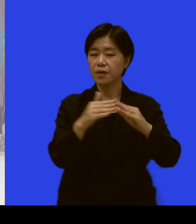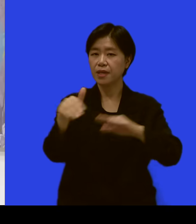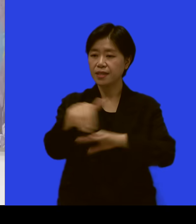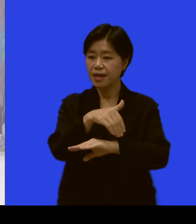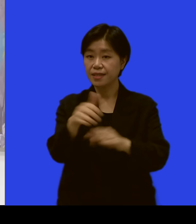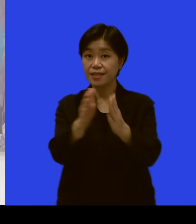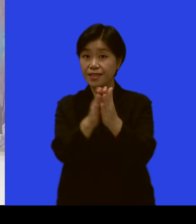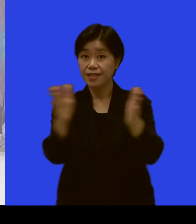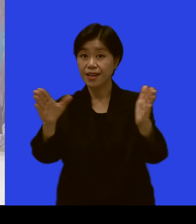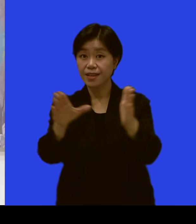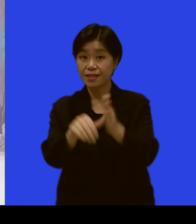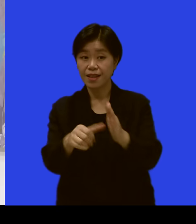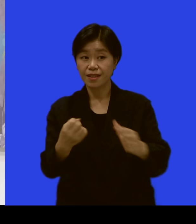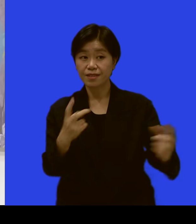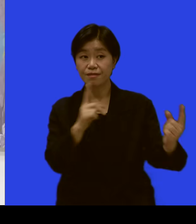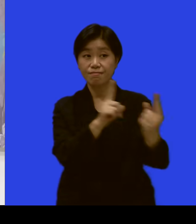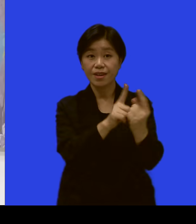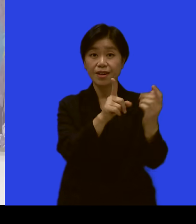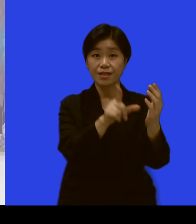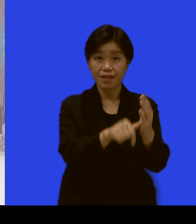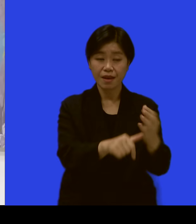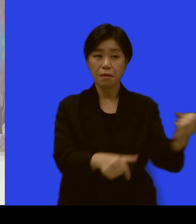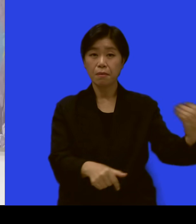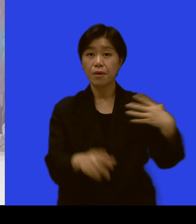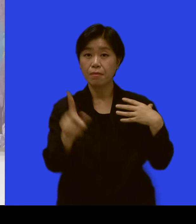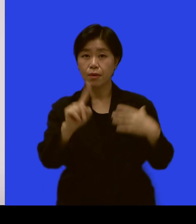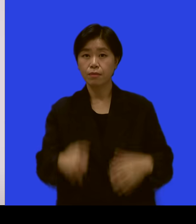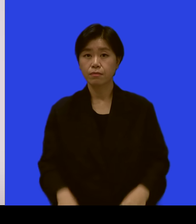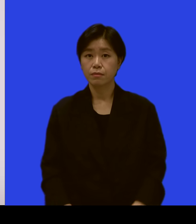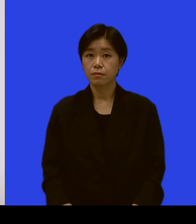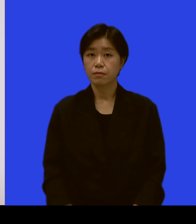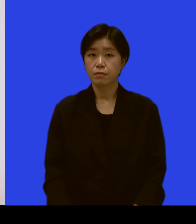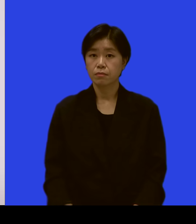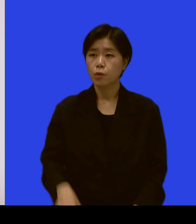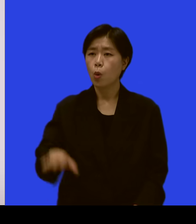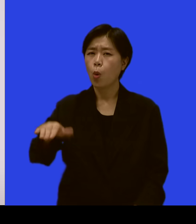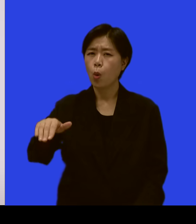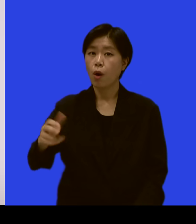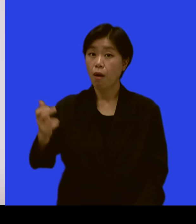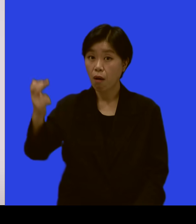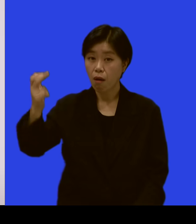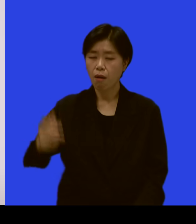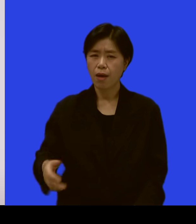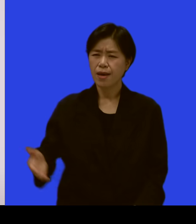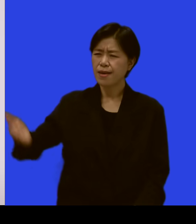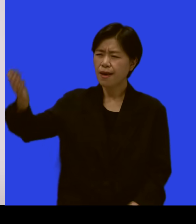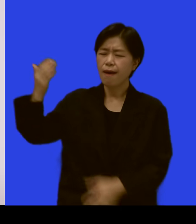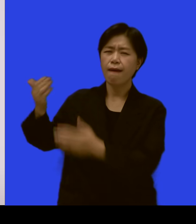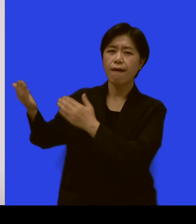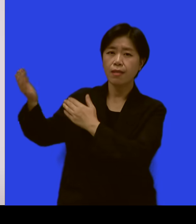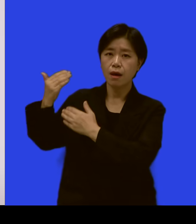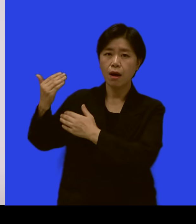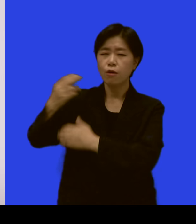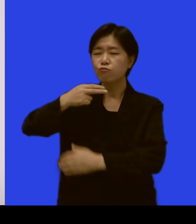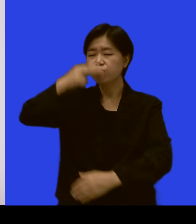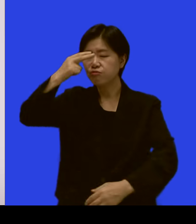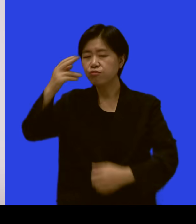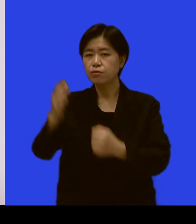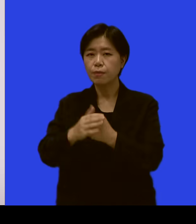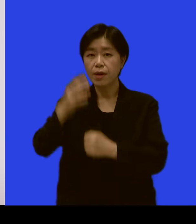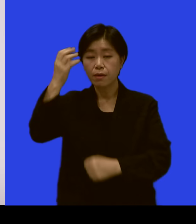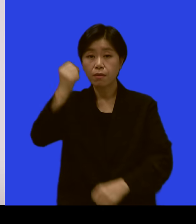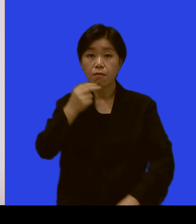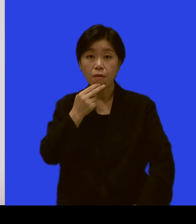성도로서의 걸음이 시작되면 나중에 시간 지나고 꼭 그 얘기합니다. 나 그거 술 취해서 다 기억 안 나는데